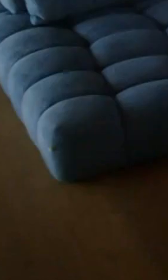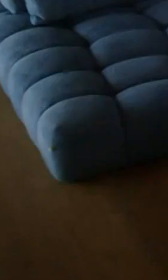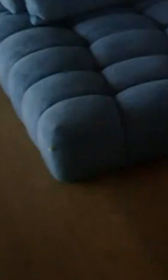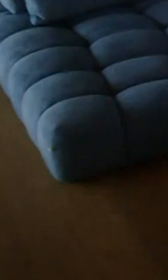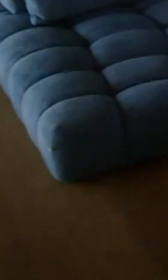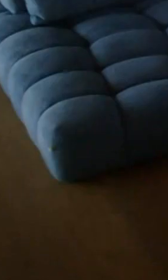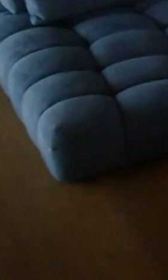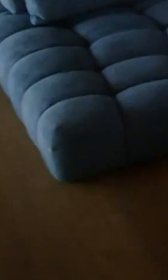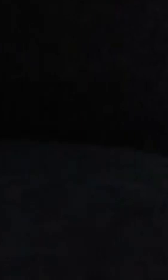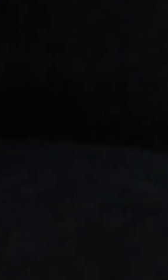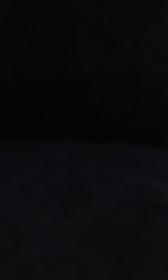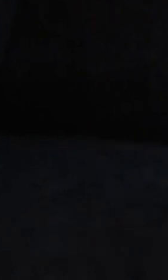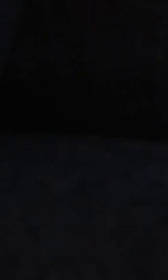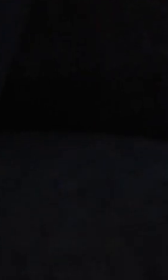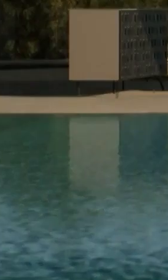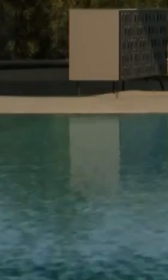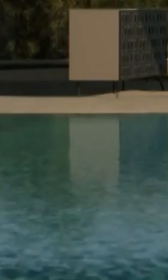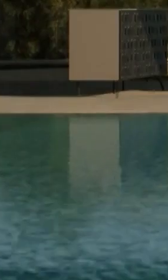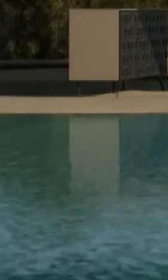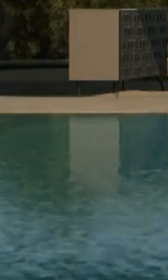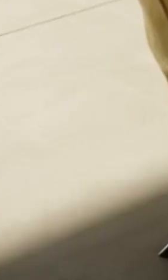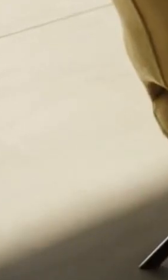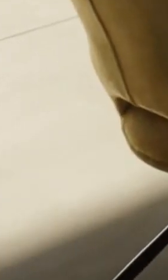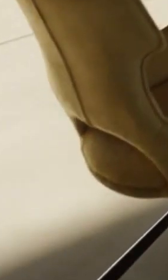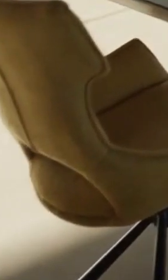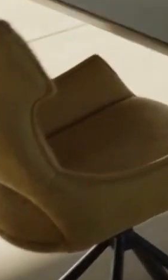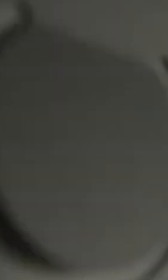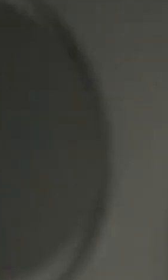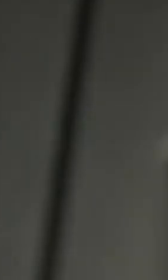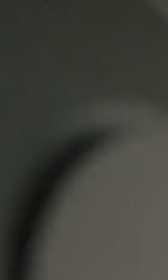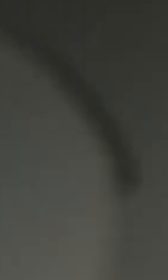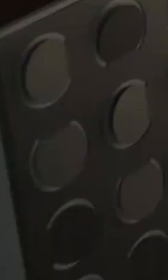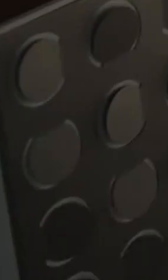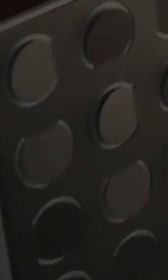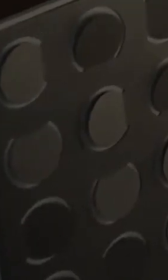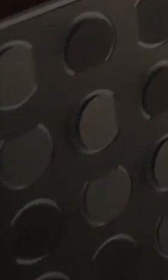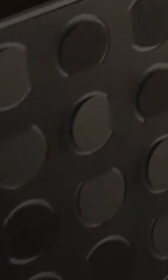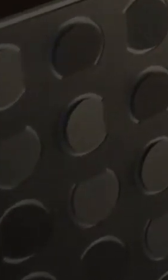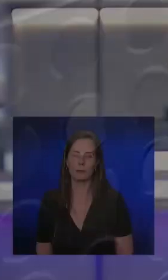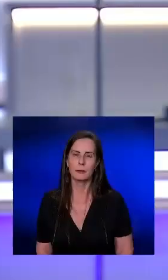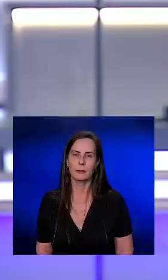נעים. דיבני סנטר, המרכז לעיצוב כל הבית. דיבני סנטר.